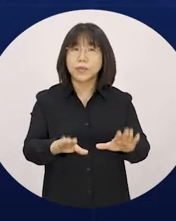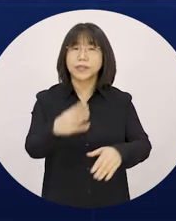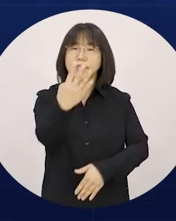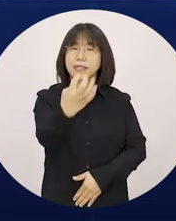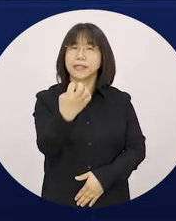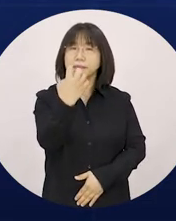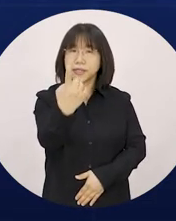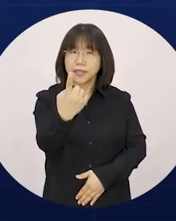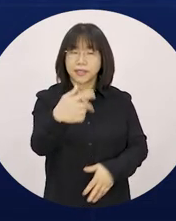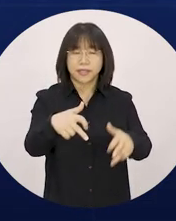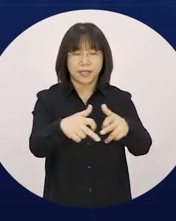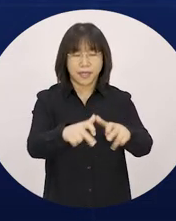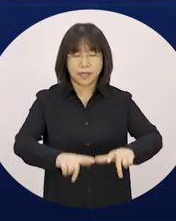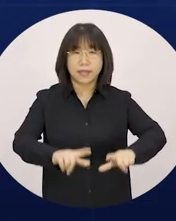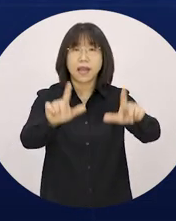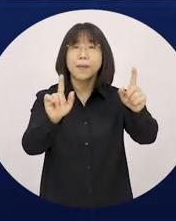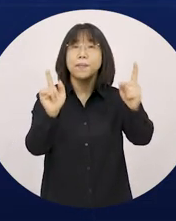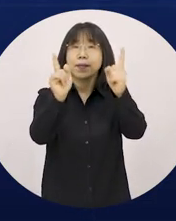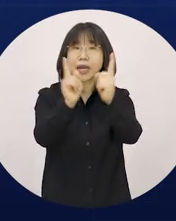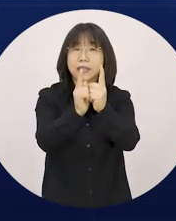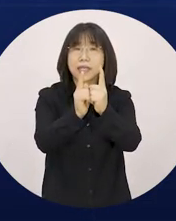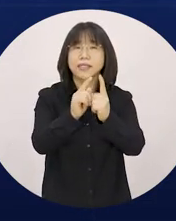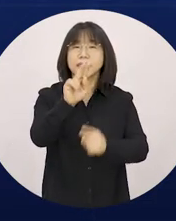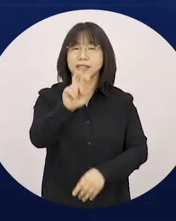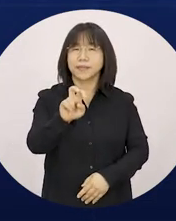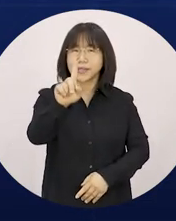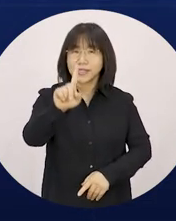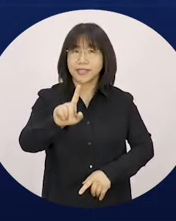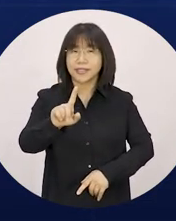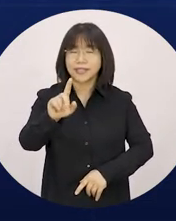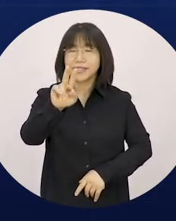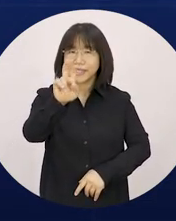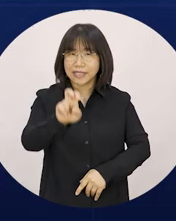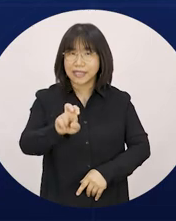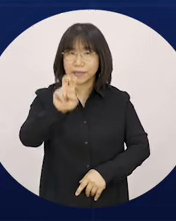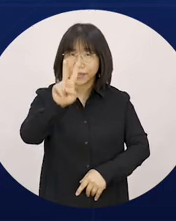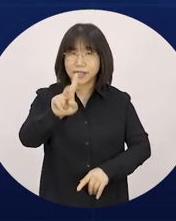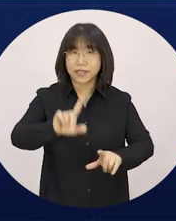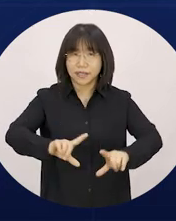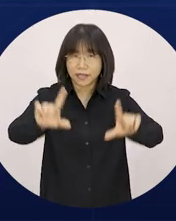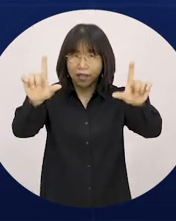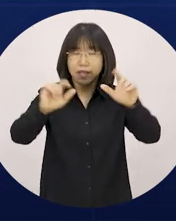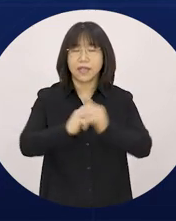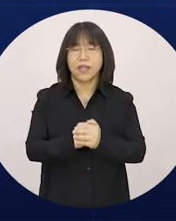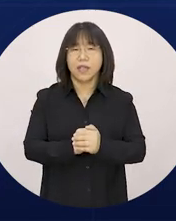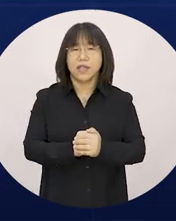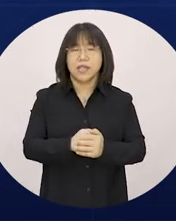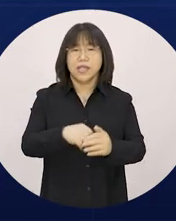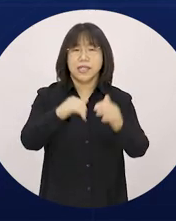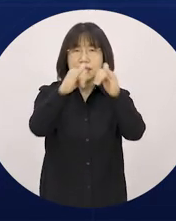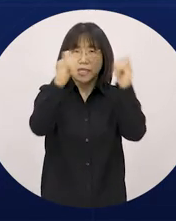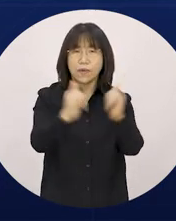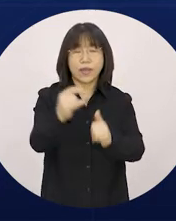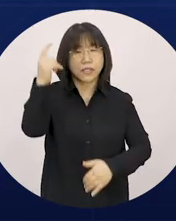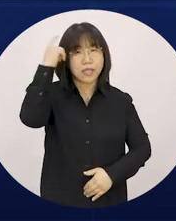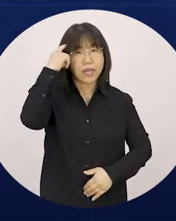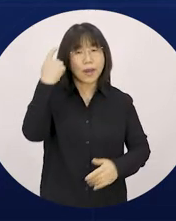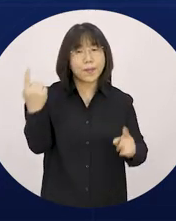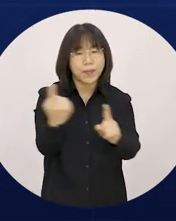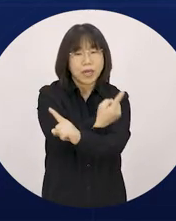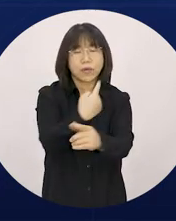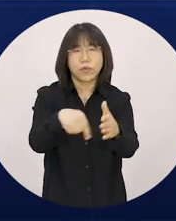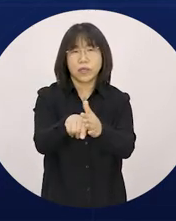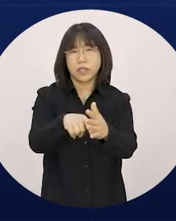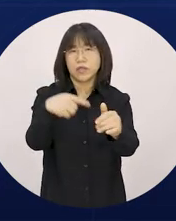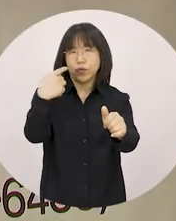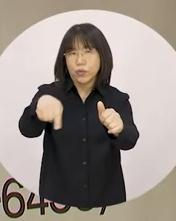강서구가 제41회 장애인의 날을 맞아 22일 장애에 대한 사회인식 개선을 위해 온라인 교육을 개최했습니다.